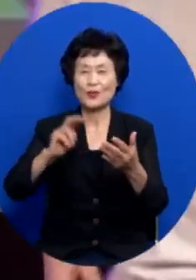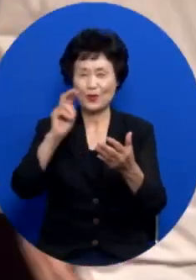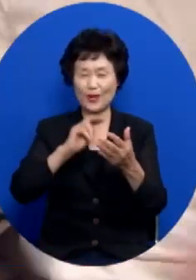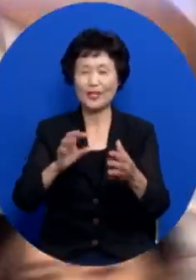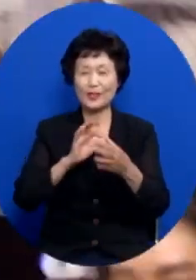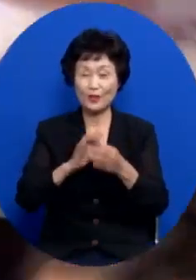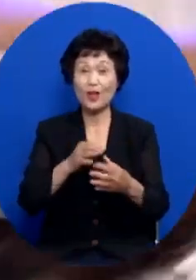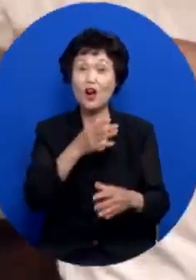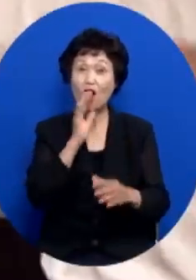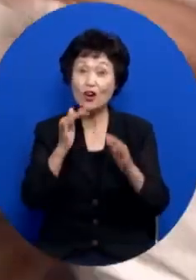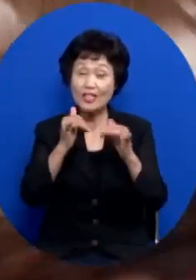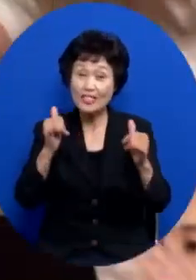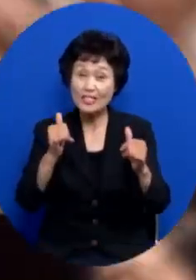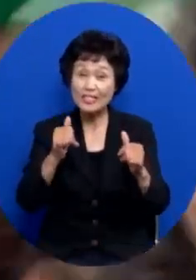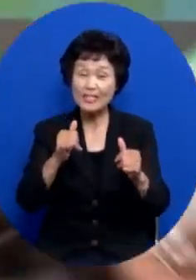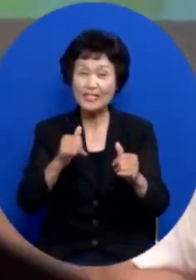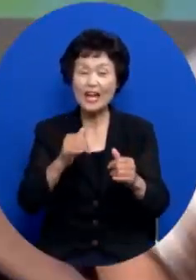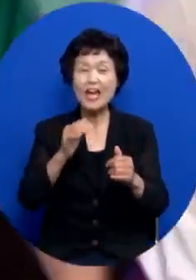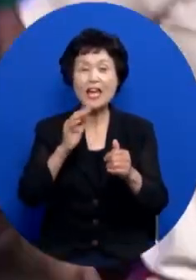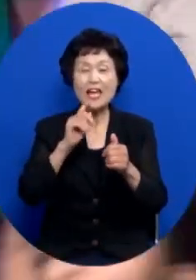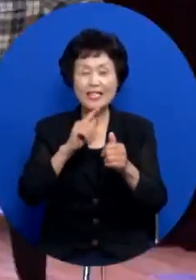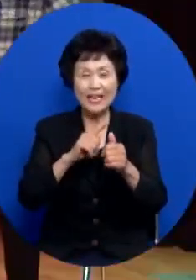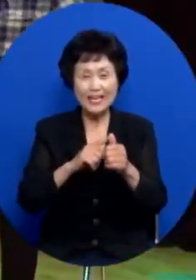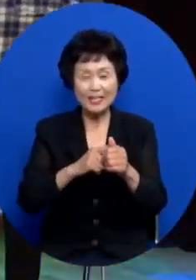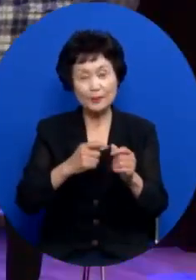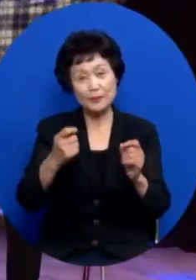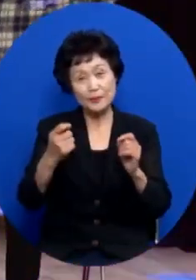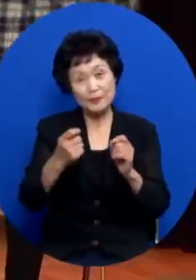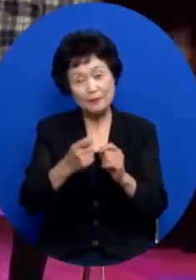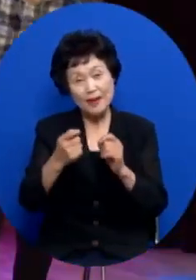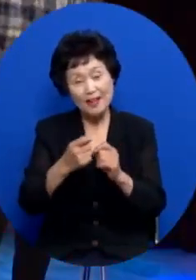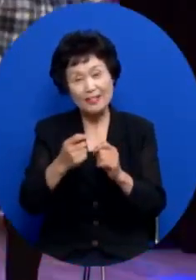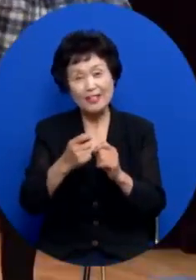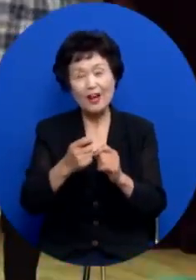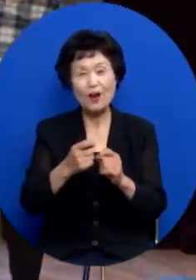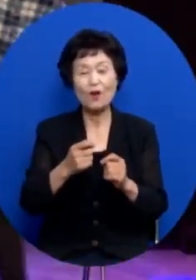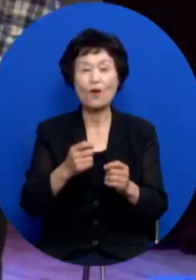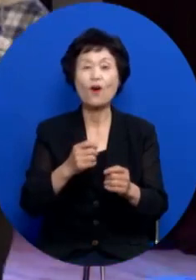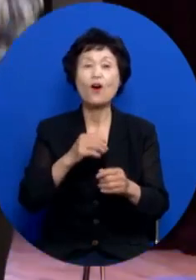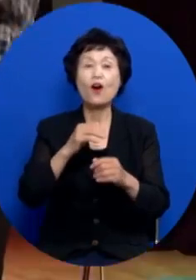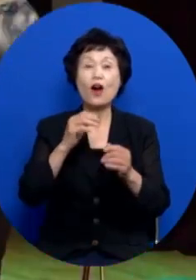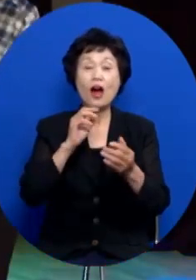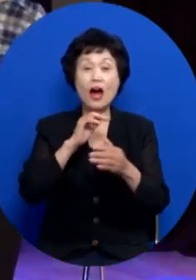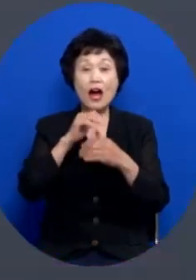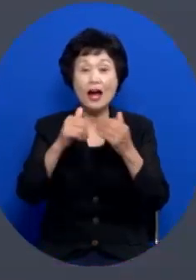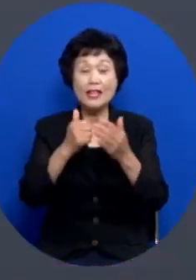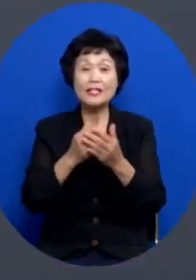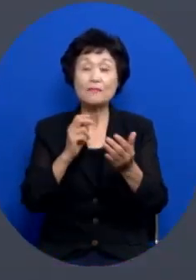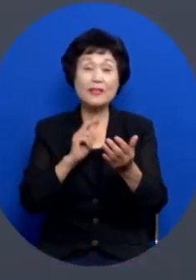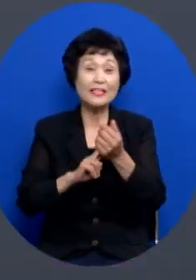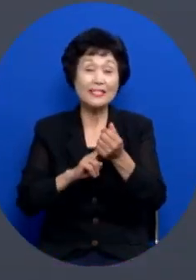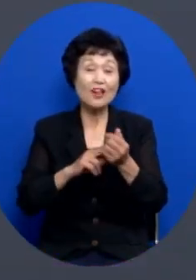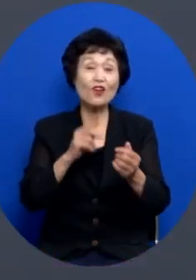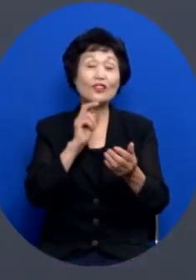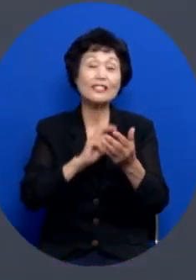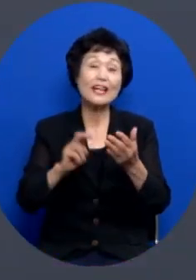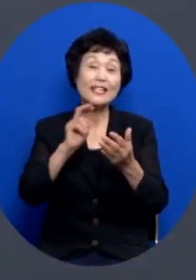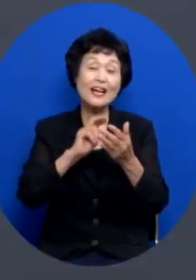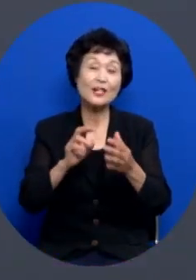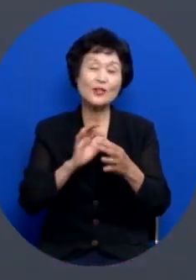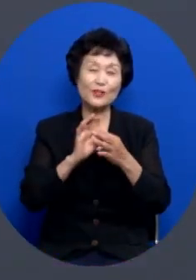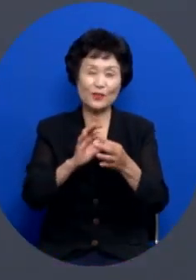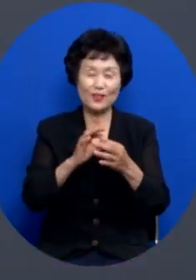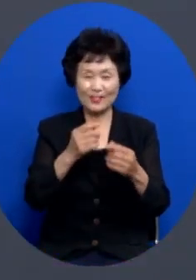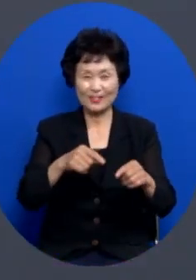접근해서 처음 시작은 어메이징 그레이스로 마지막도 어메이징 그레이스로 찬양하며 그분들과 함께 동참하며 나누는